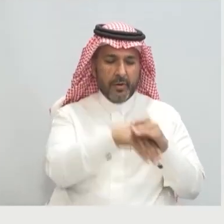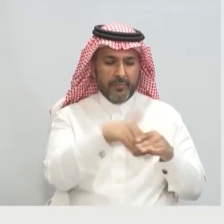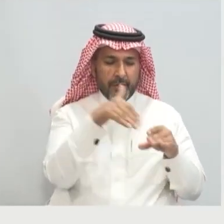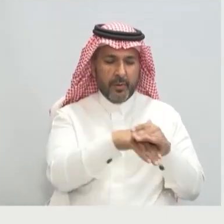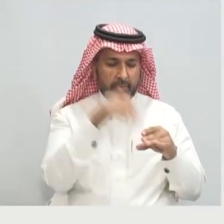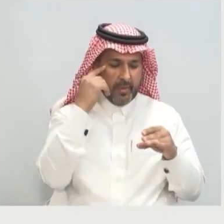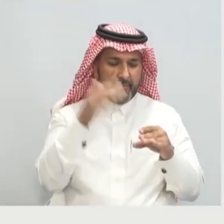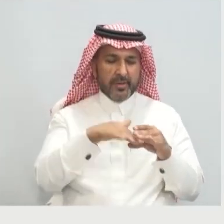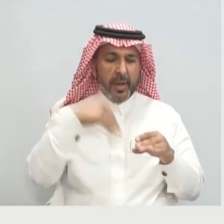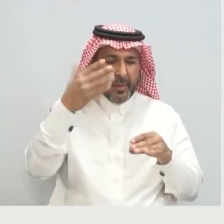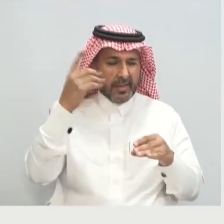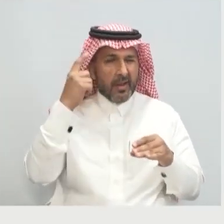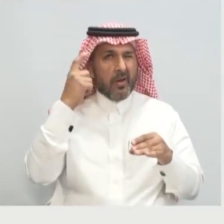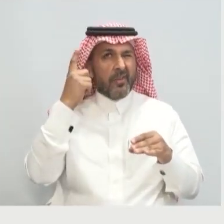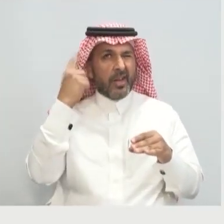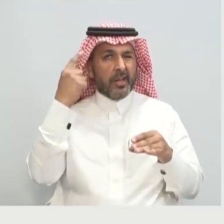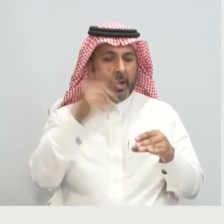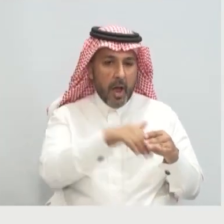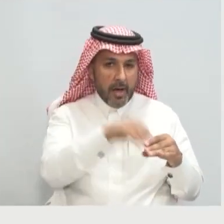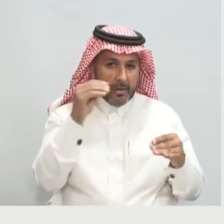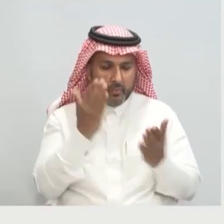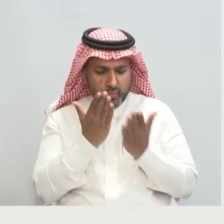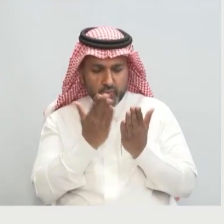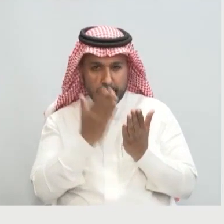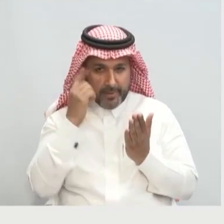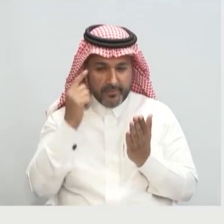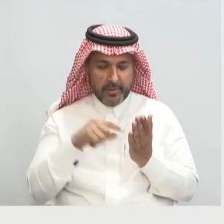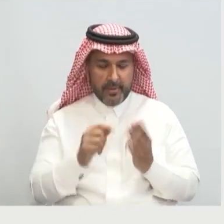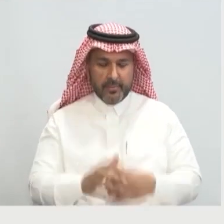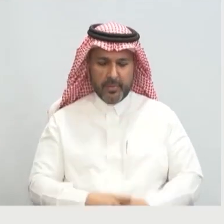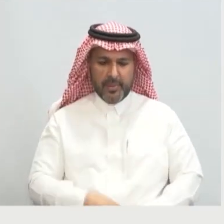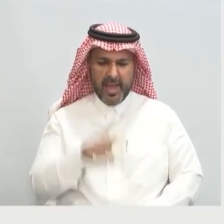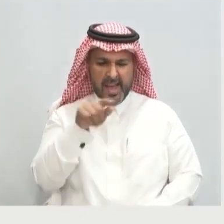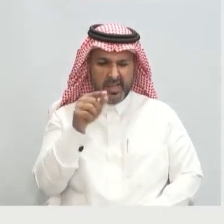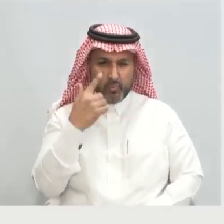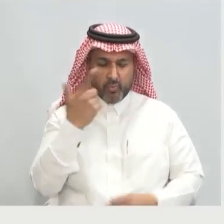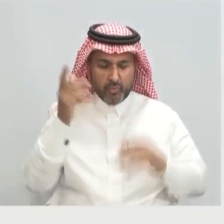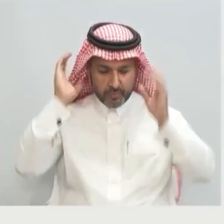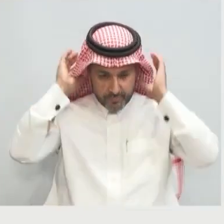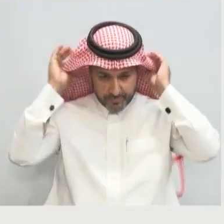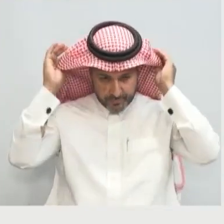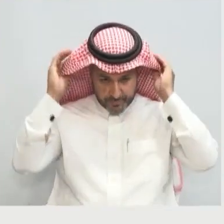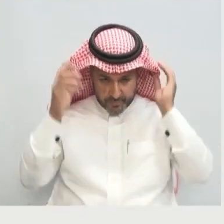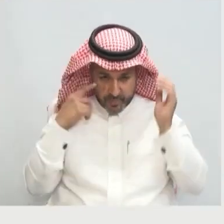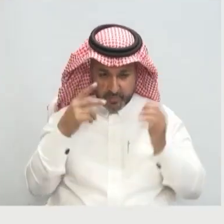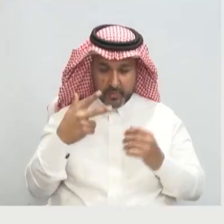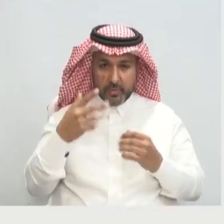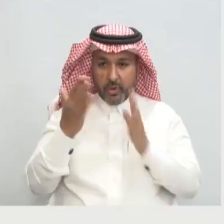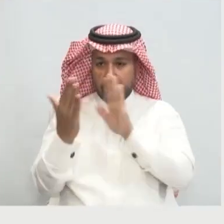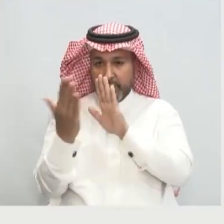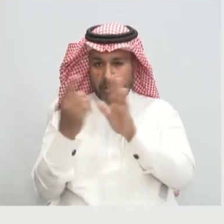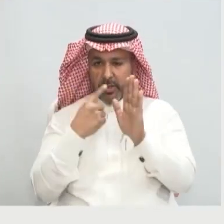مخطط اما العيوب ذكرنا في التواصل لوجه لوجه صعب الاحتفاظ بالسجلات لان حديث